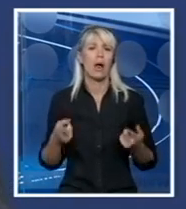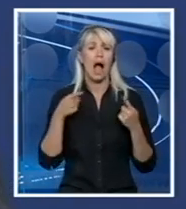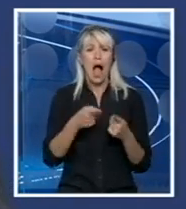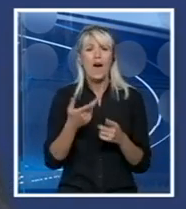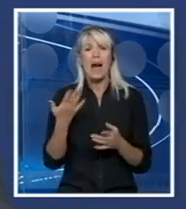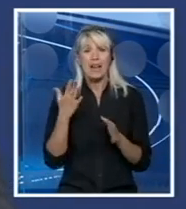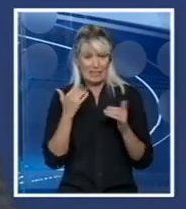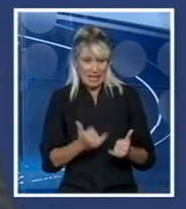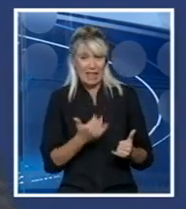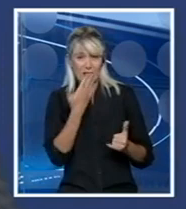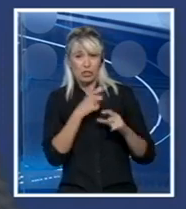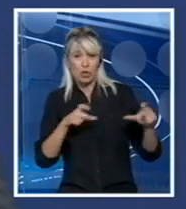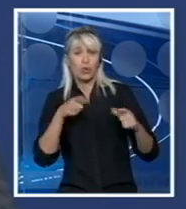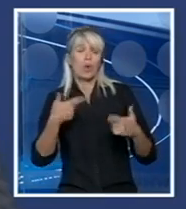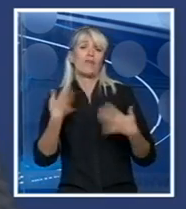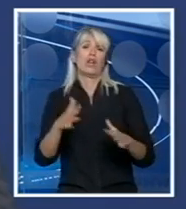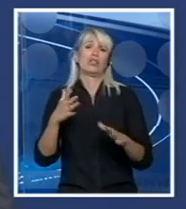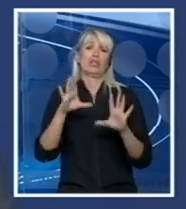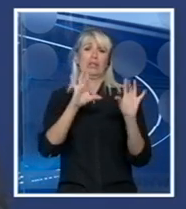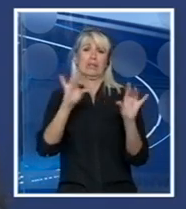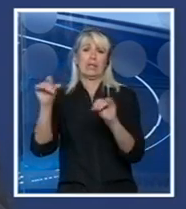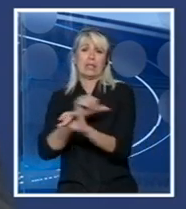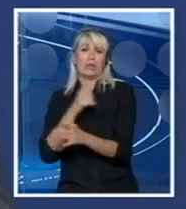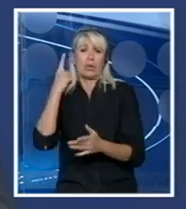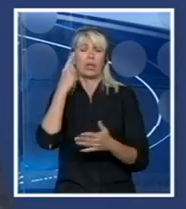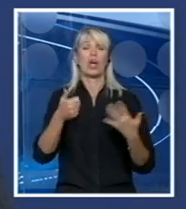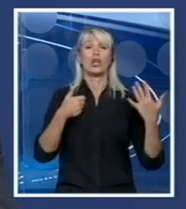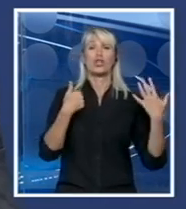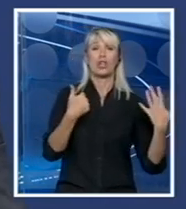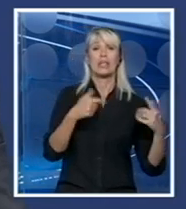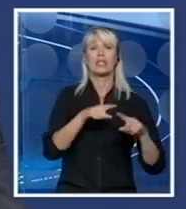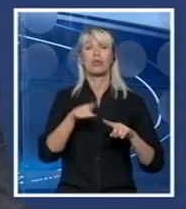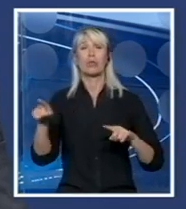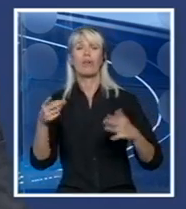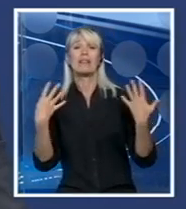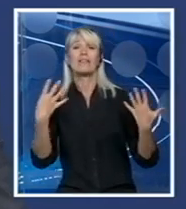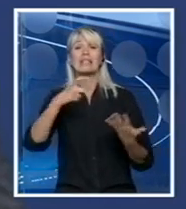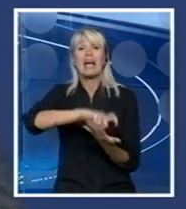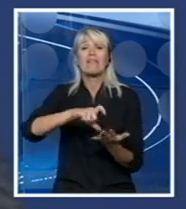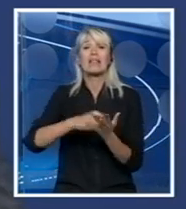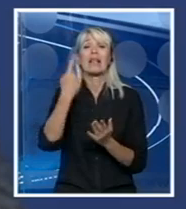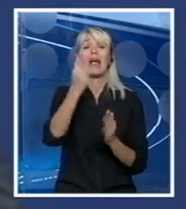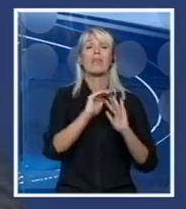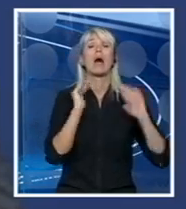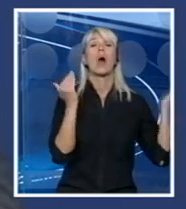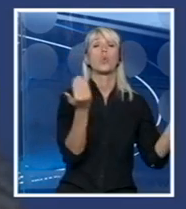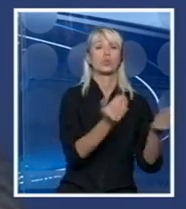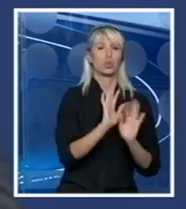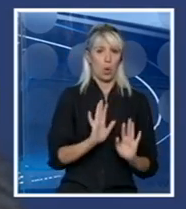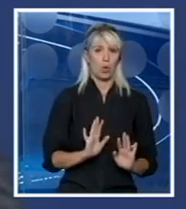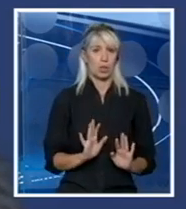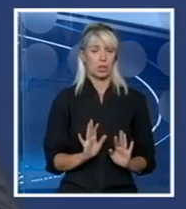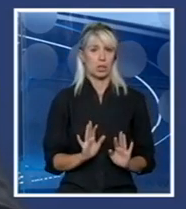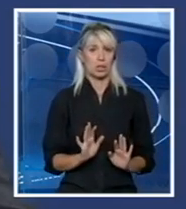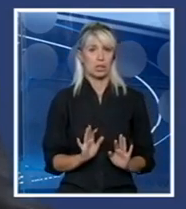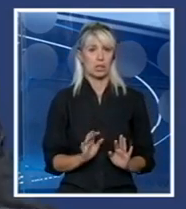decenijama. Tako da su nama standardne učionice od 60 do 80, 90 kvadrata čak. Imajući to u vidu, mi čak nismo rekli